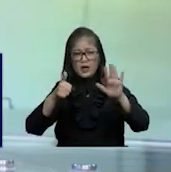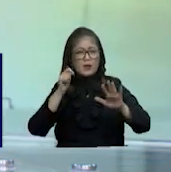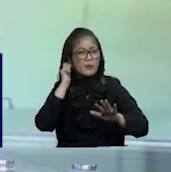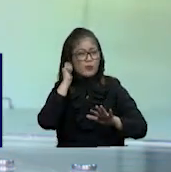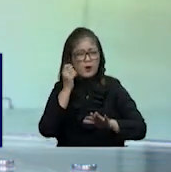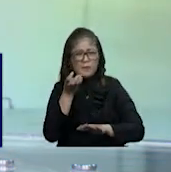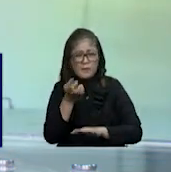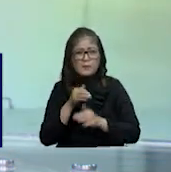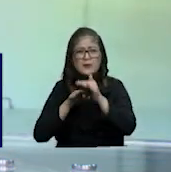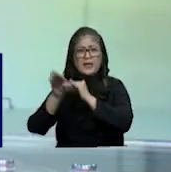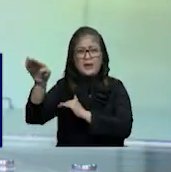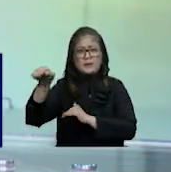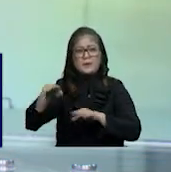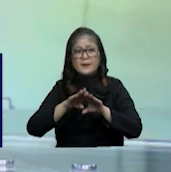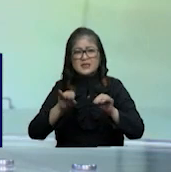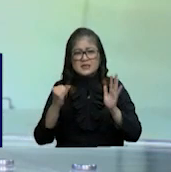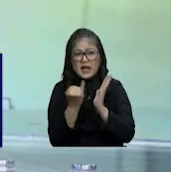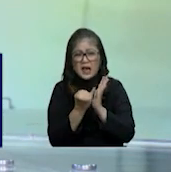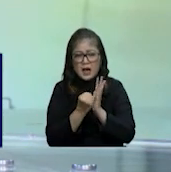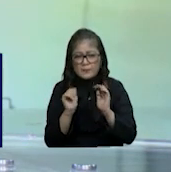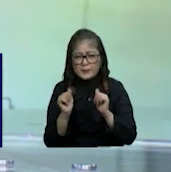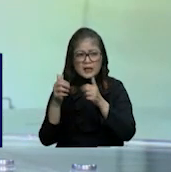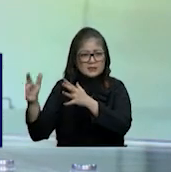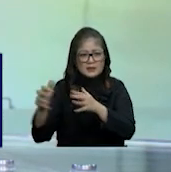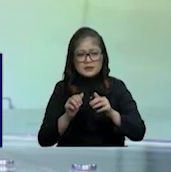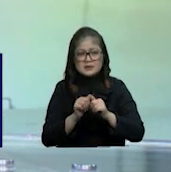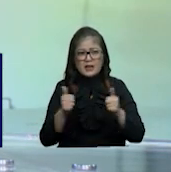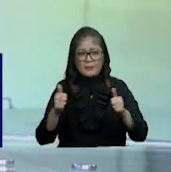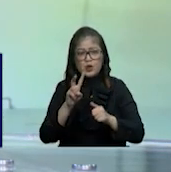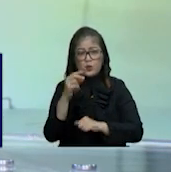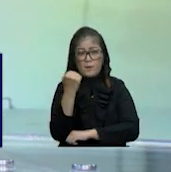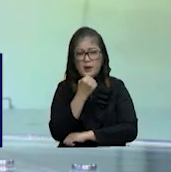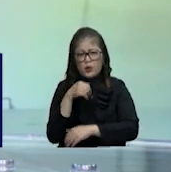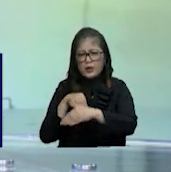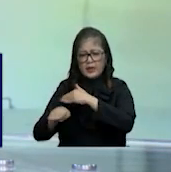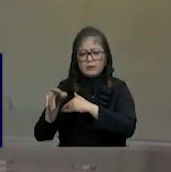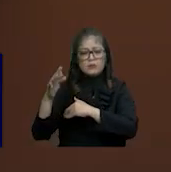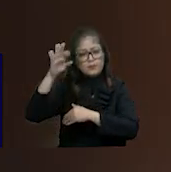sebagai pekerja ilegal berhasil diselamatkan dua orang pelaku penyalur diamankan